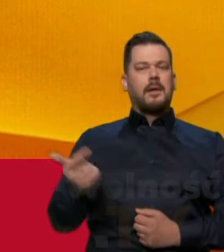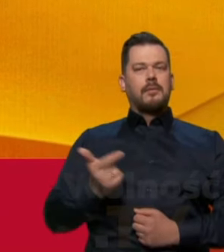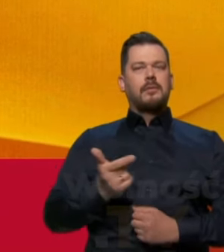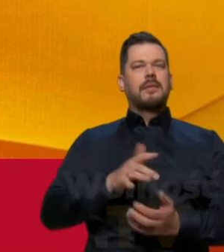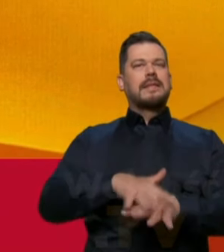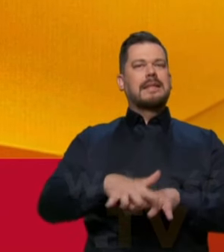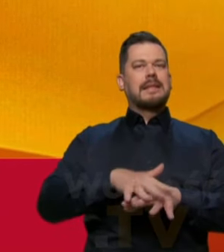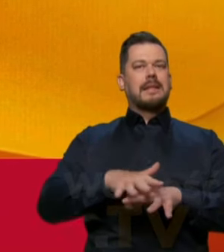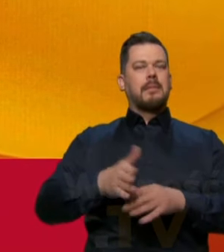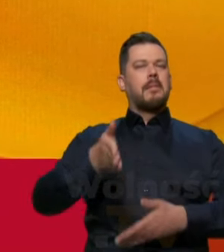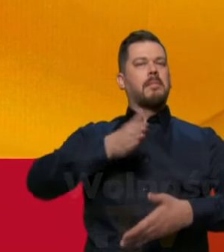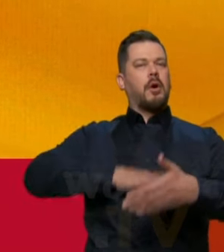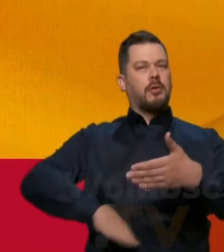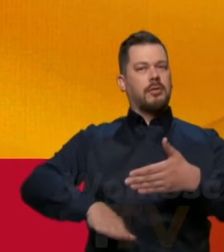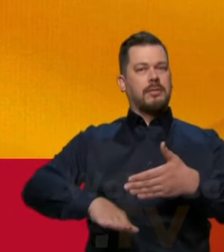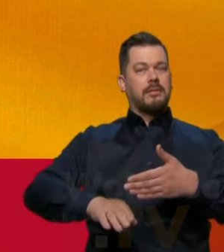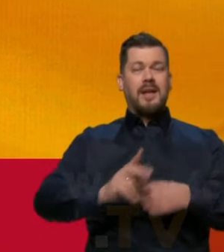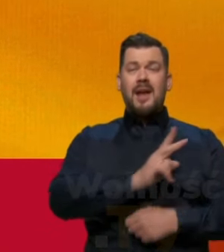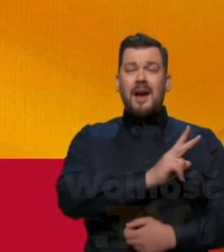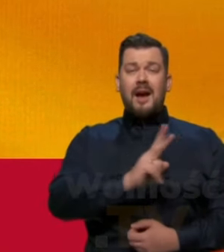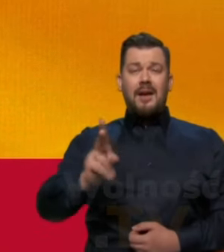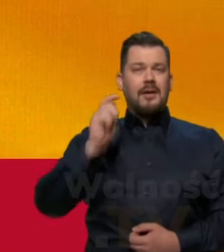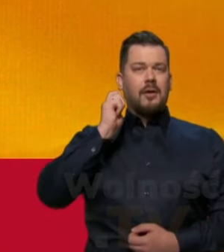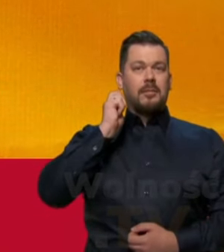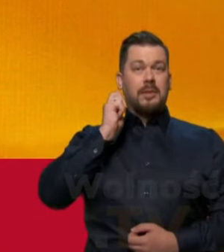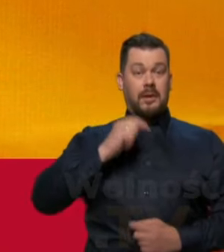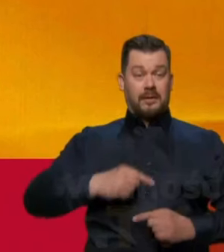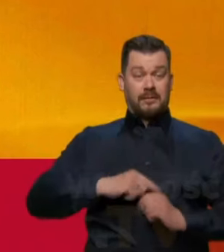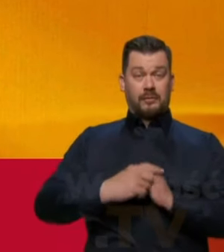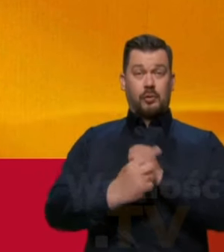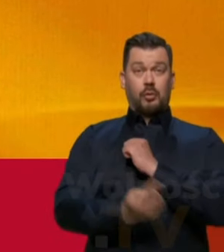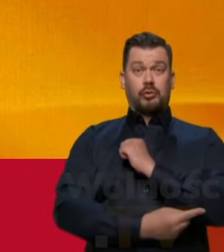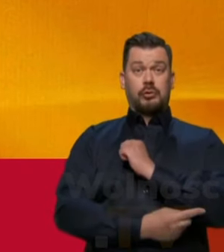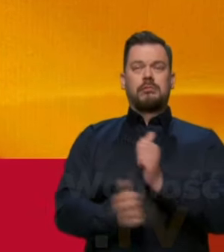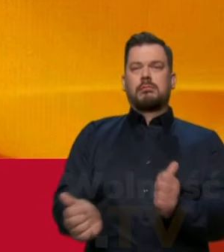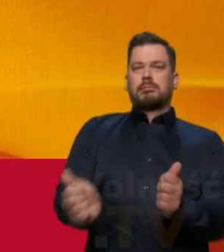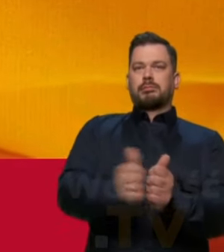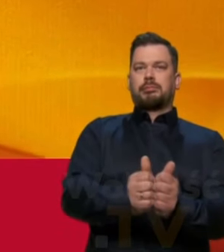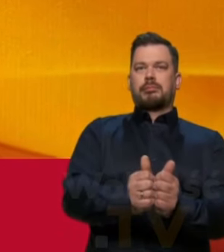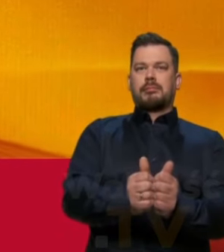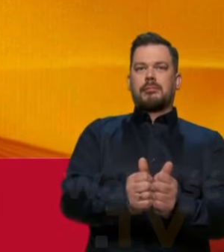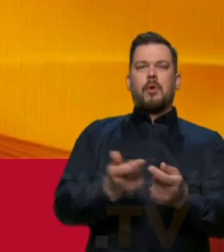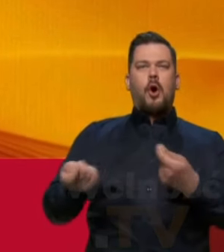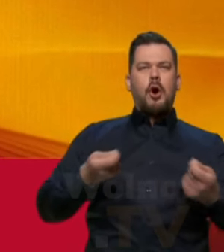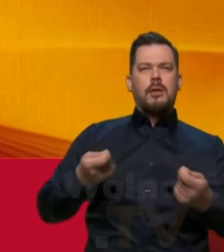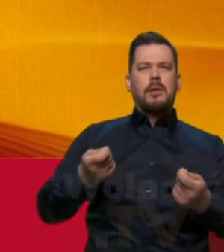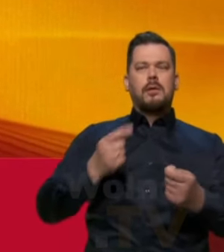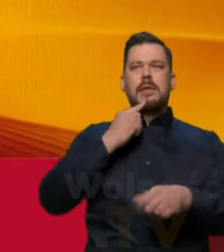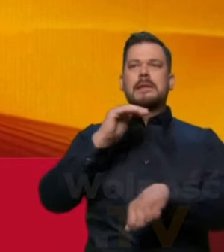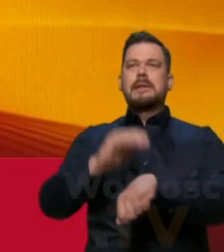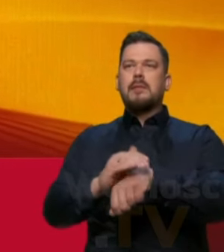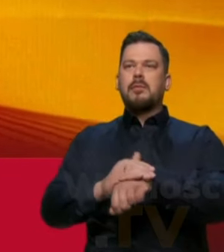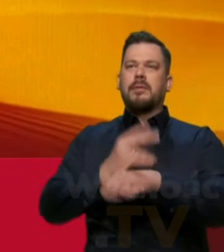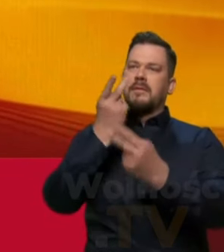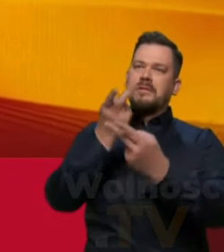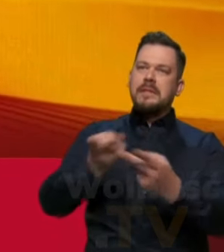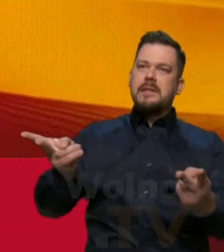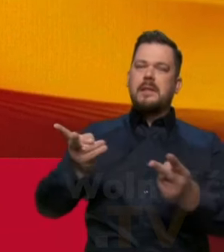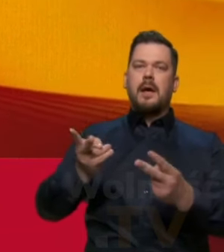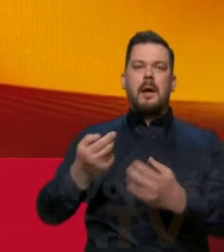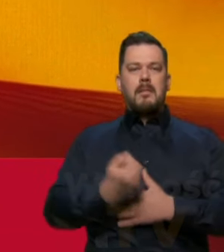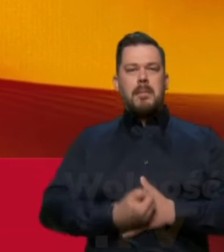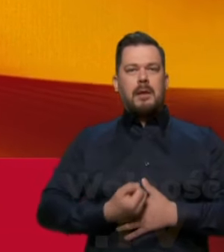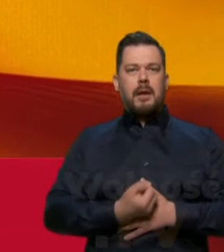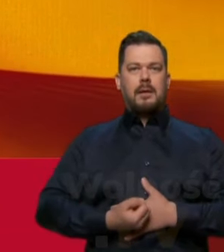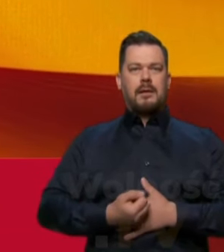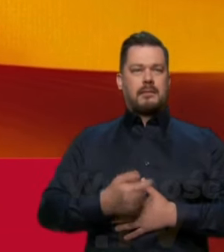opieki okołoporodowej, tak aby każda kobieta w ciąży miała swojego koordynatora, który umówi każdą wizytę i każde badanie, żeby ona nie